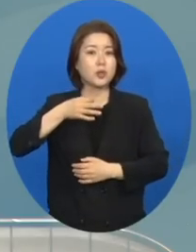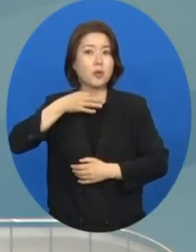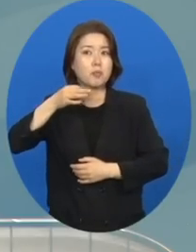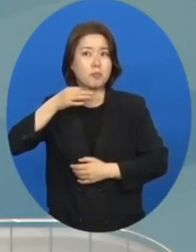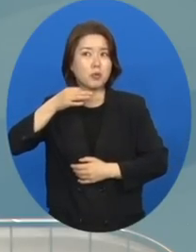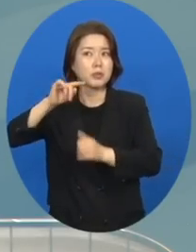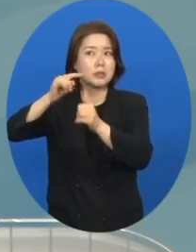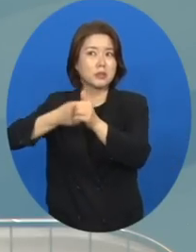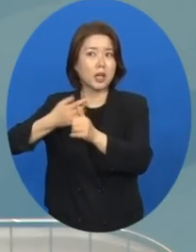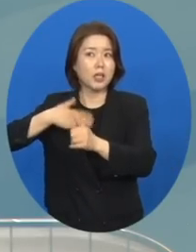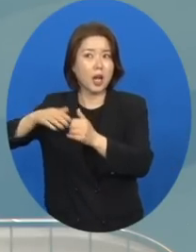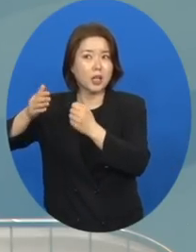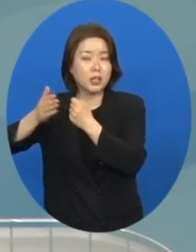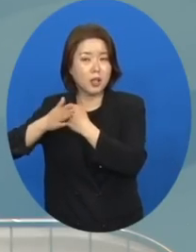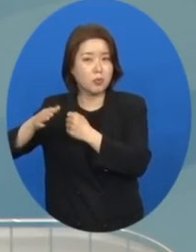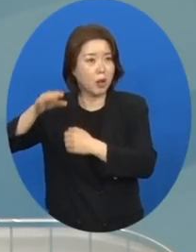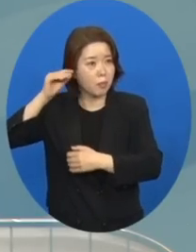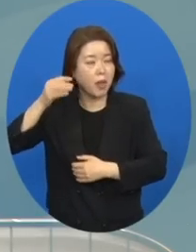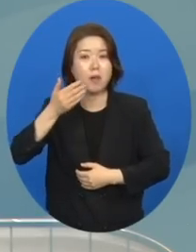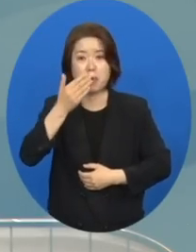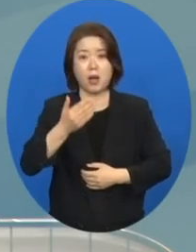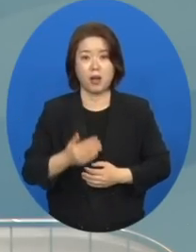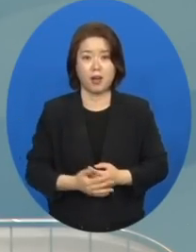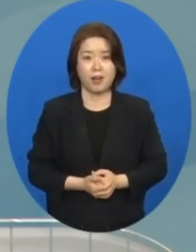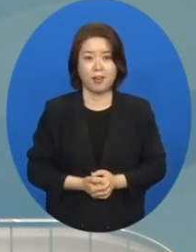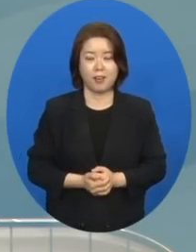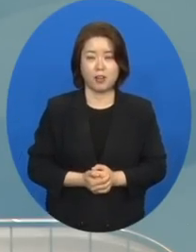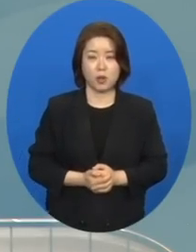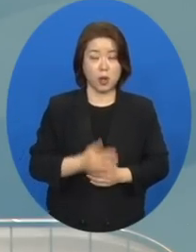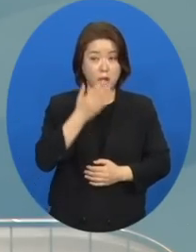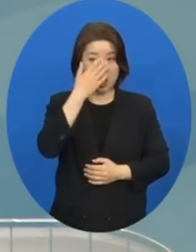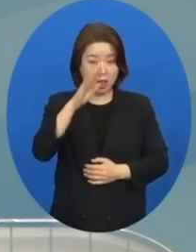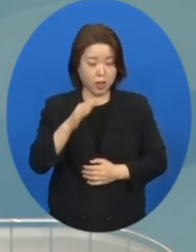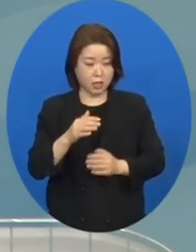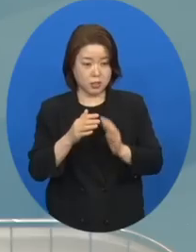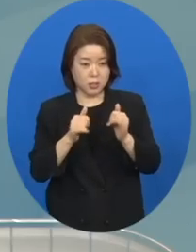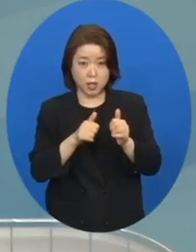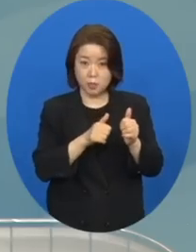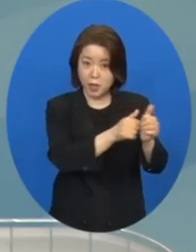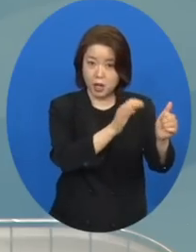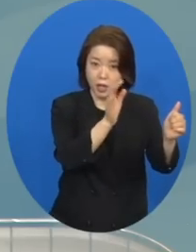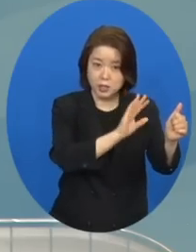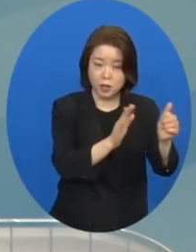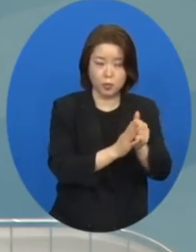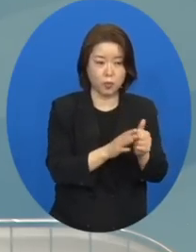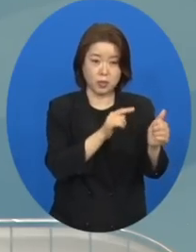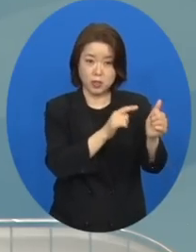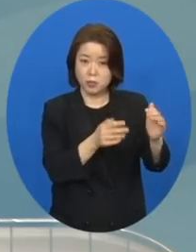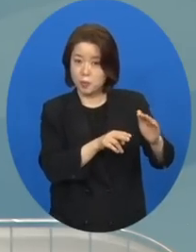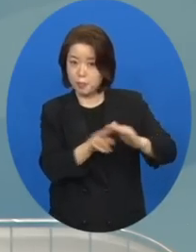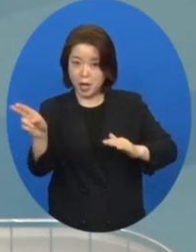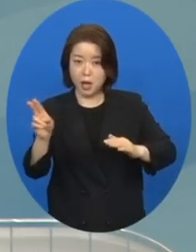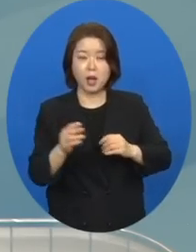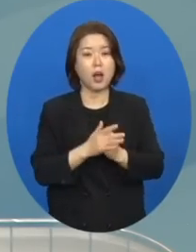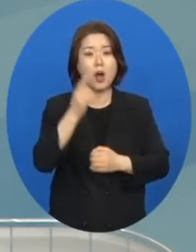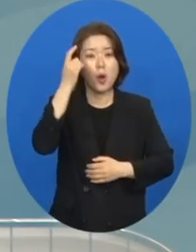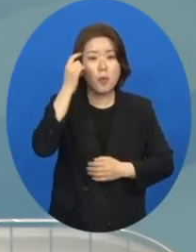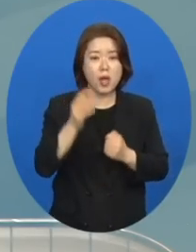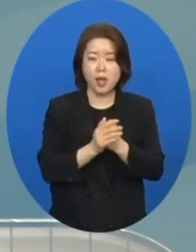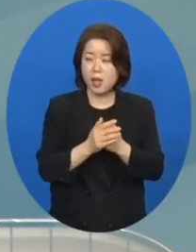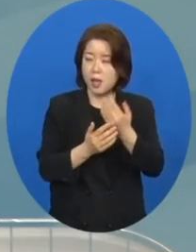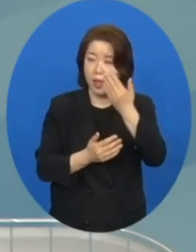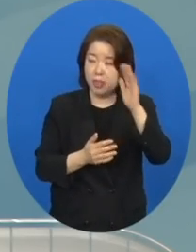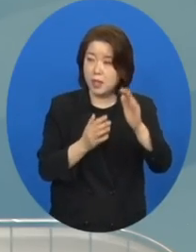있기 때문에 그렇다는 거예요 양들은 결코 낯선 사람을 따라가지 않을 것이고 그에게서 달아날 것이다 그것은 양들이 낯선 사람의